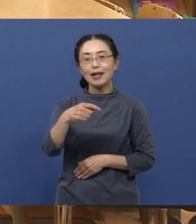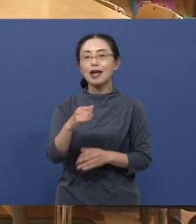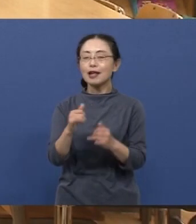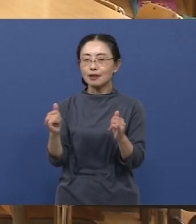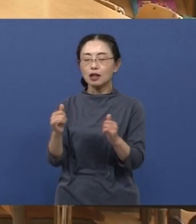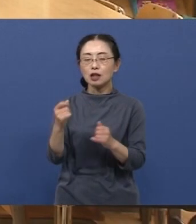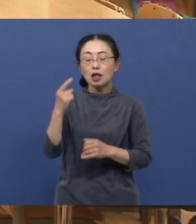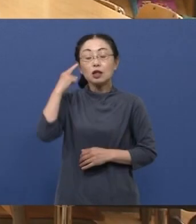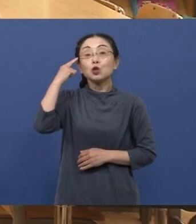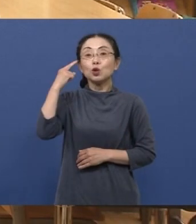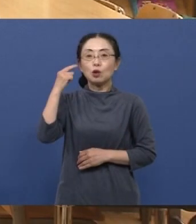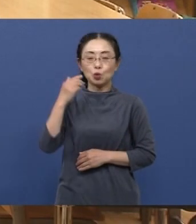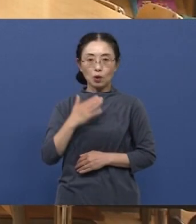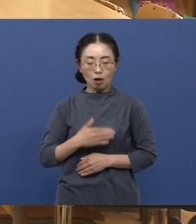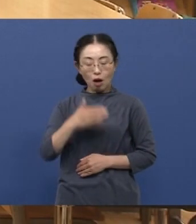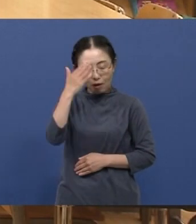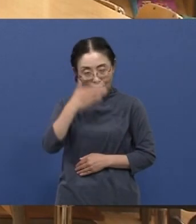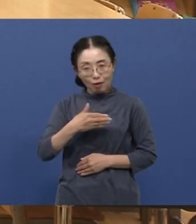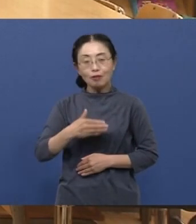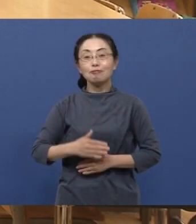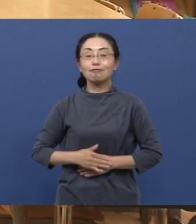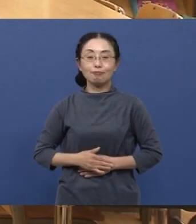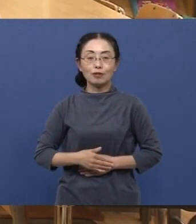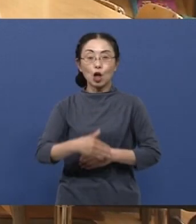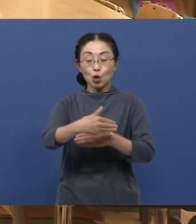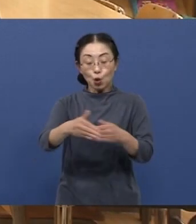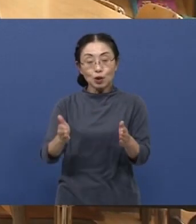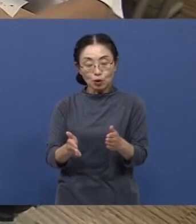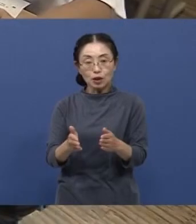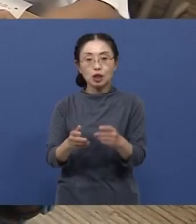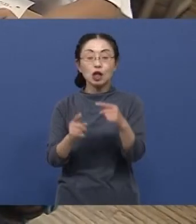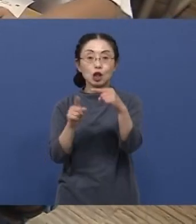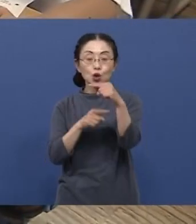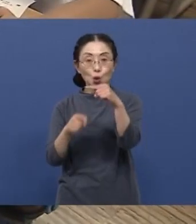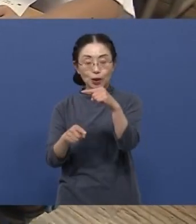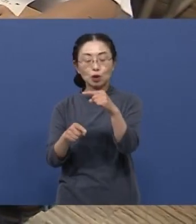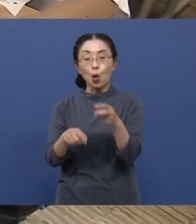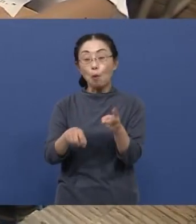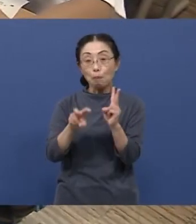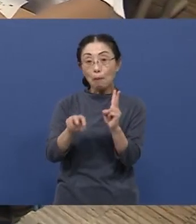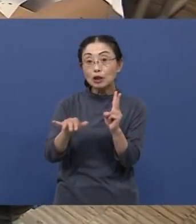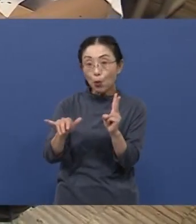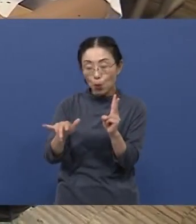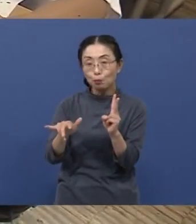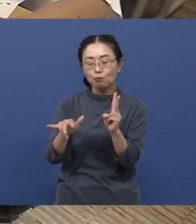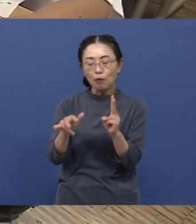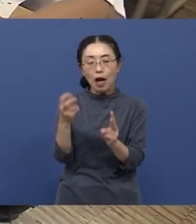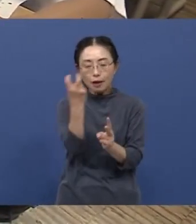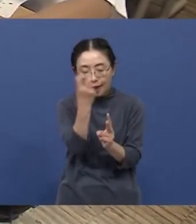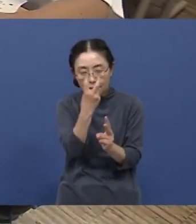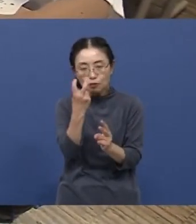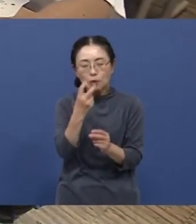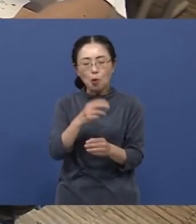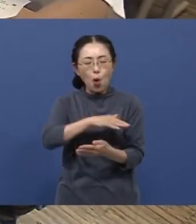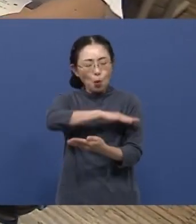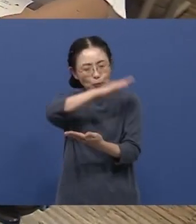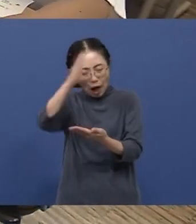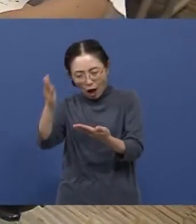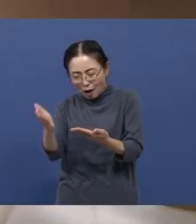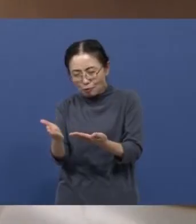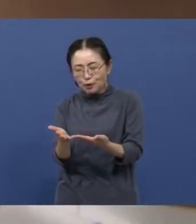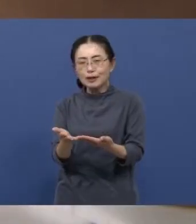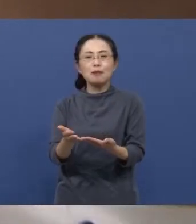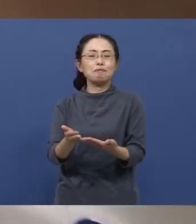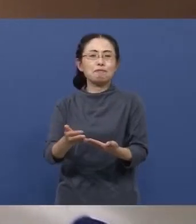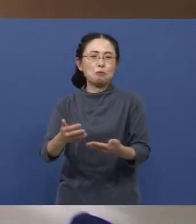があるんです。それはいわゆる教室にある一人一台端末、子どもたちの端末は検索すれば何でも出てくるんですけれども、